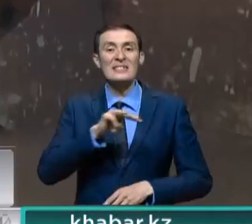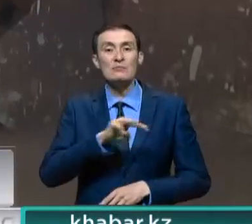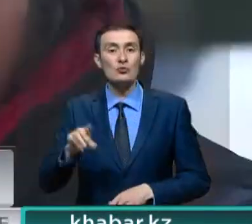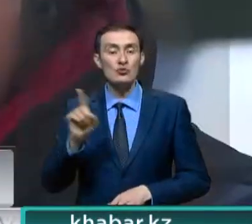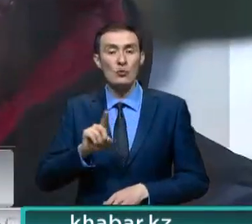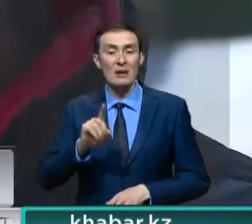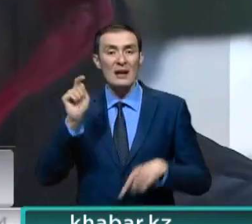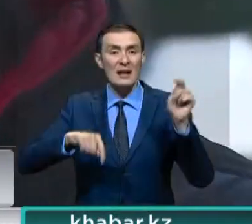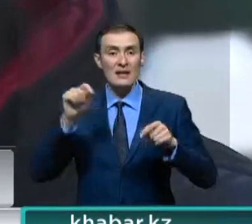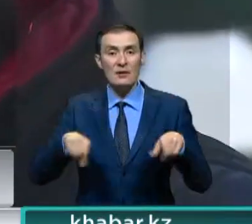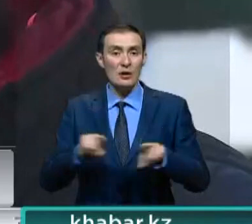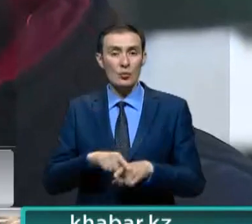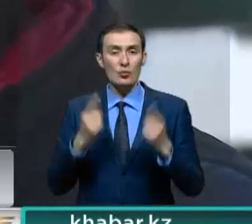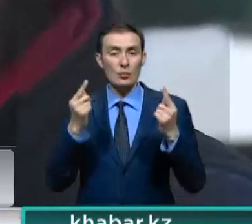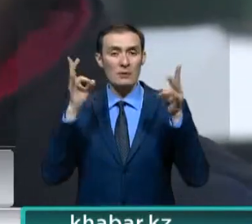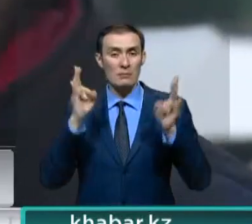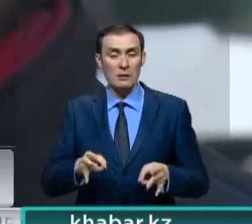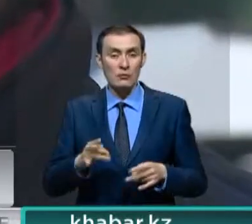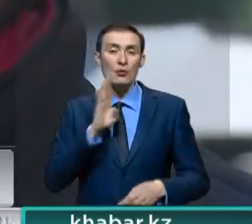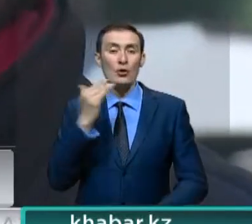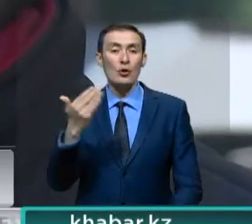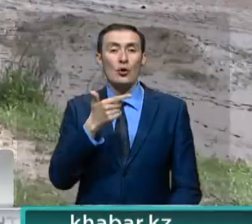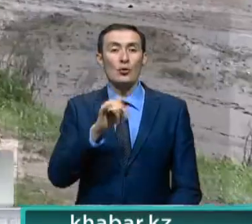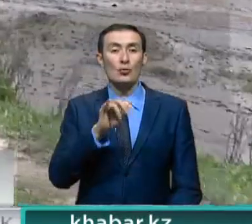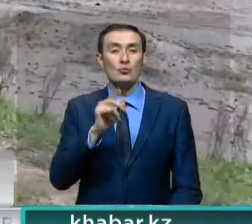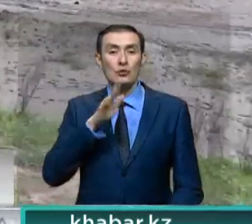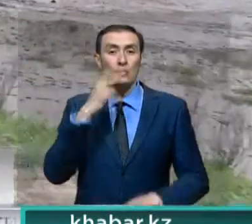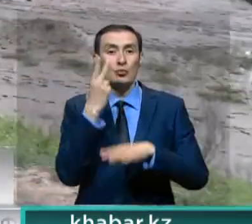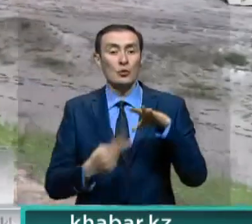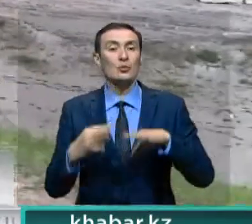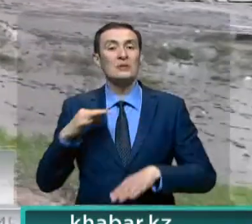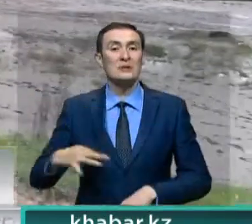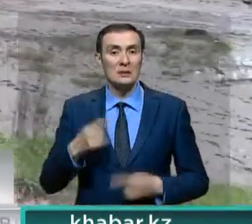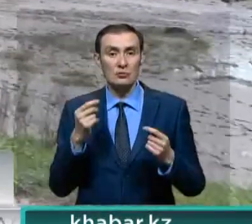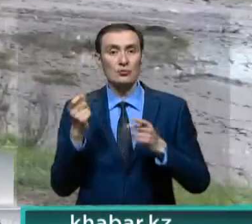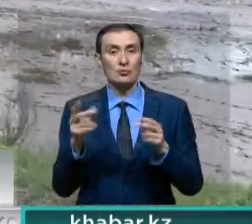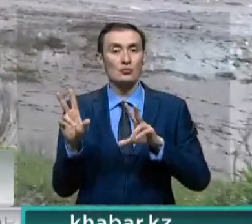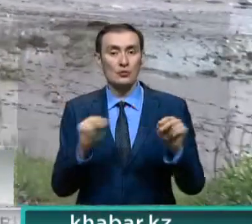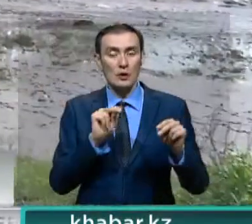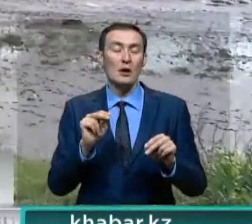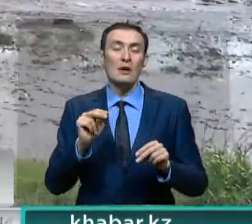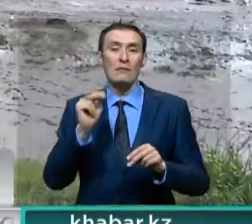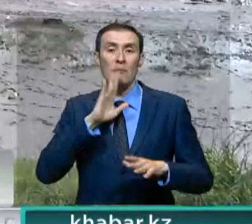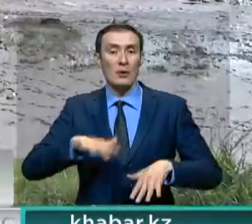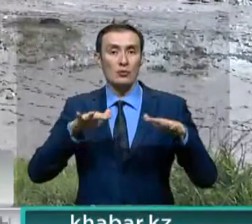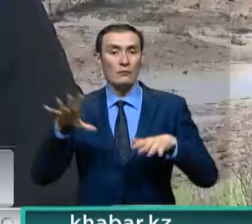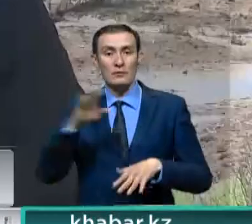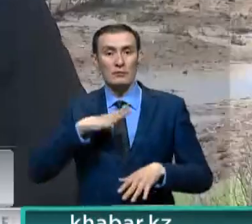чтобы ливень натворил таких бед. У Гульсумпушанова едва не утонул сын. По словам женщины, потоп всех застал